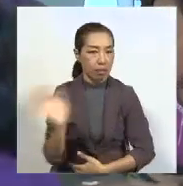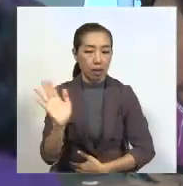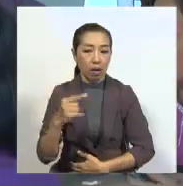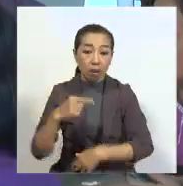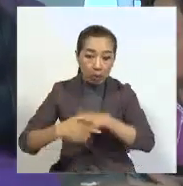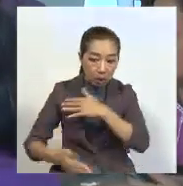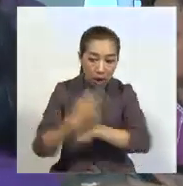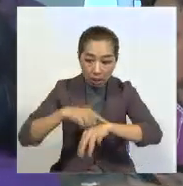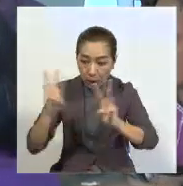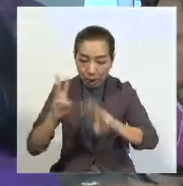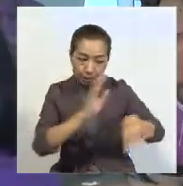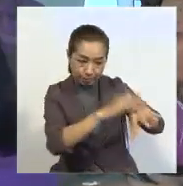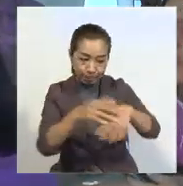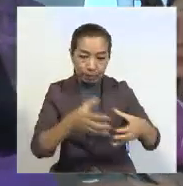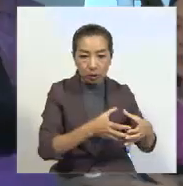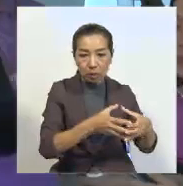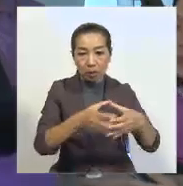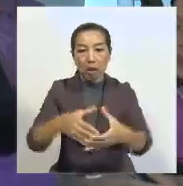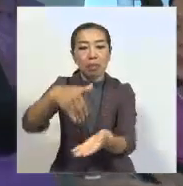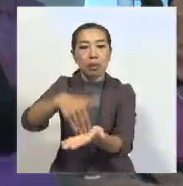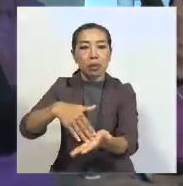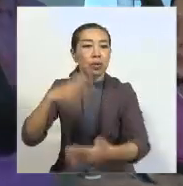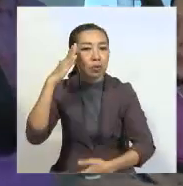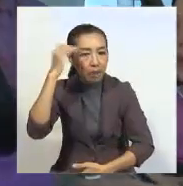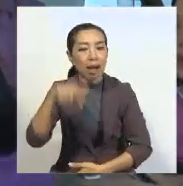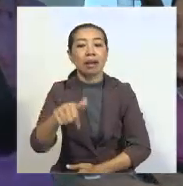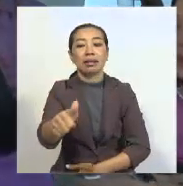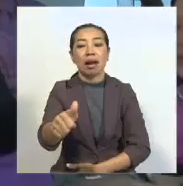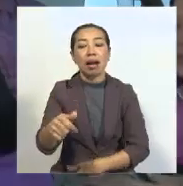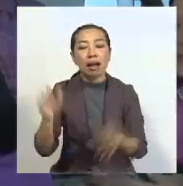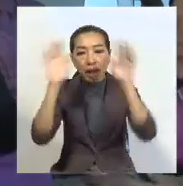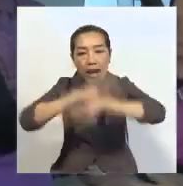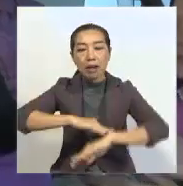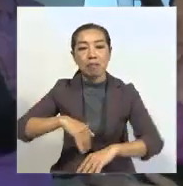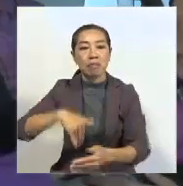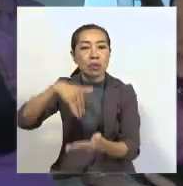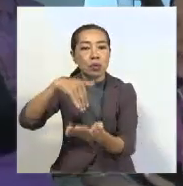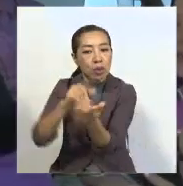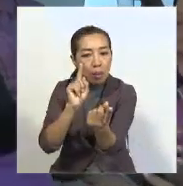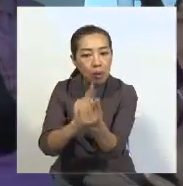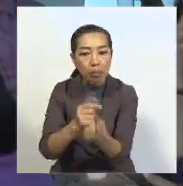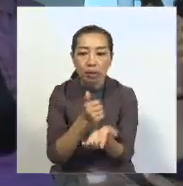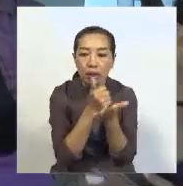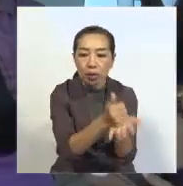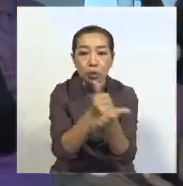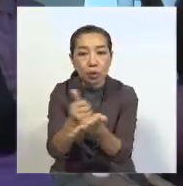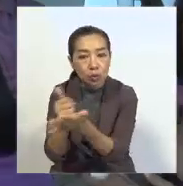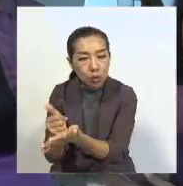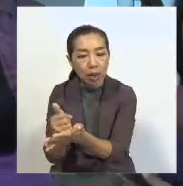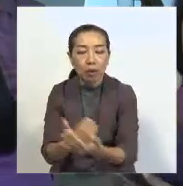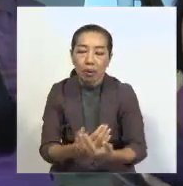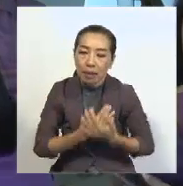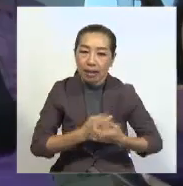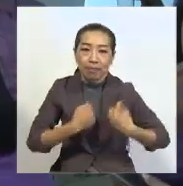กันมาก็จะทำให้สถานที่แห่งนี้เป็นจุดนัดพบแห่งใหม่แล้วเป็นที่ที่เราได้แชร์หรือได้ช่วยกันแบ่งปันรัก